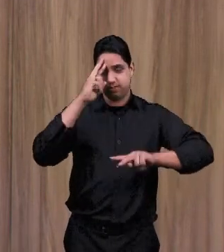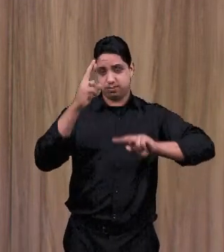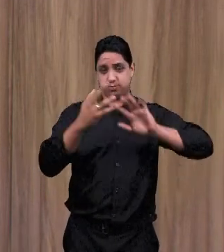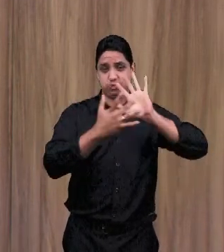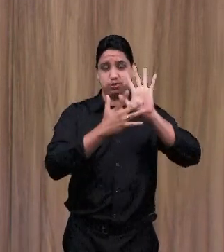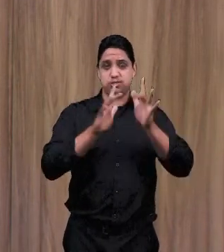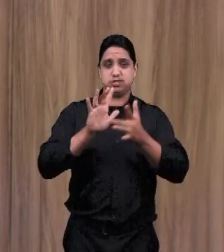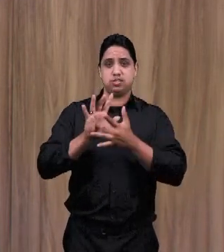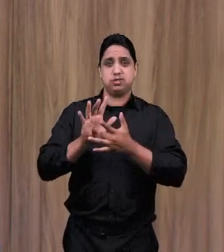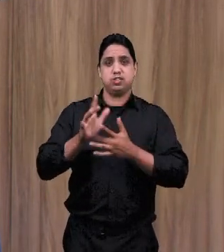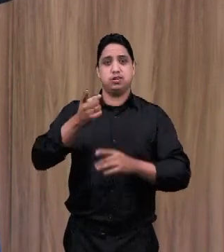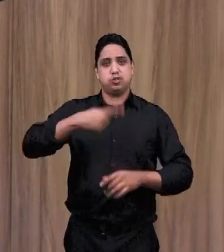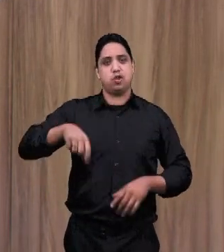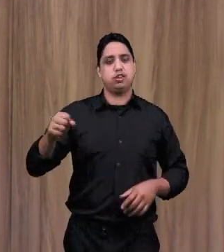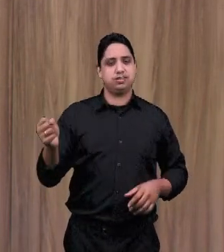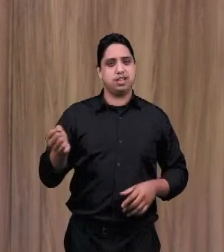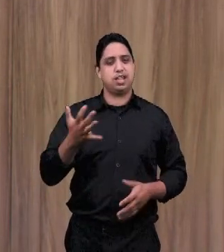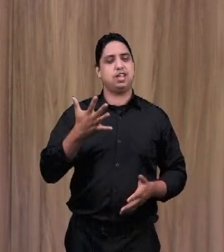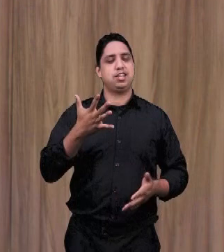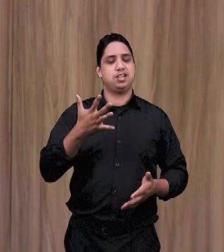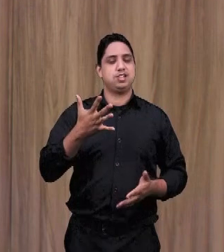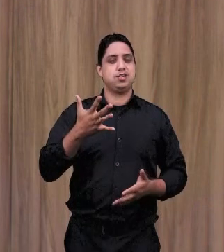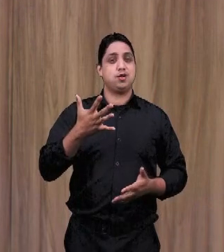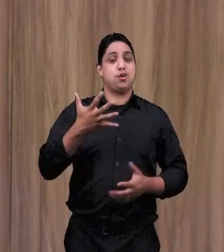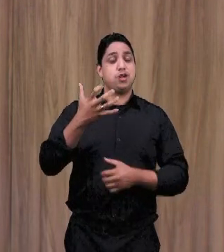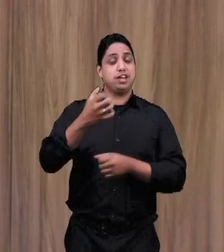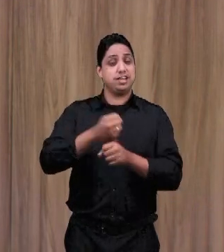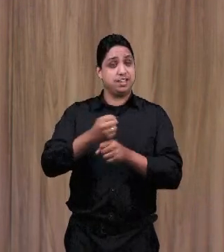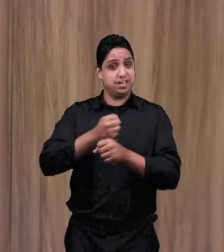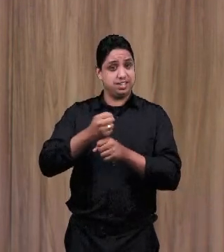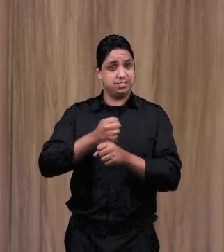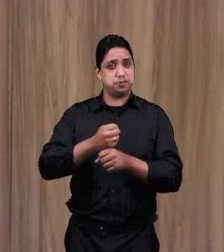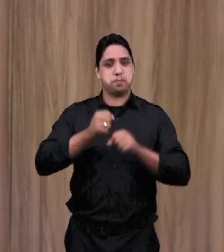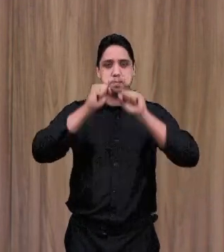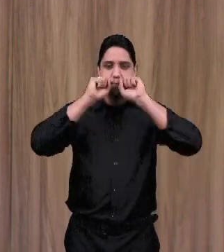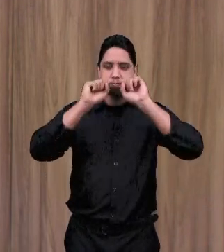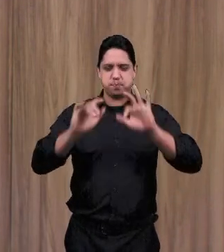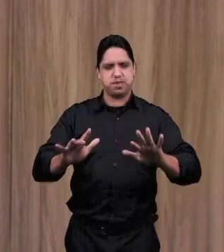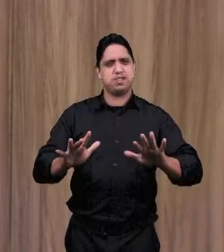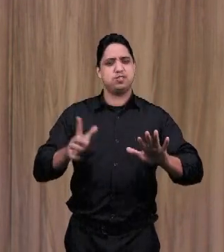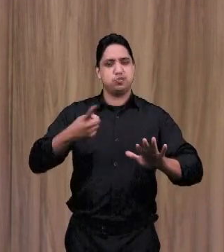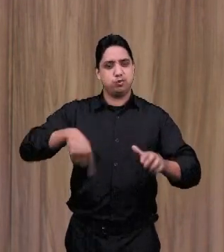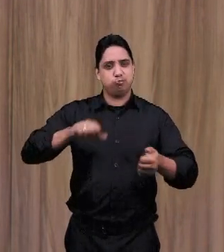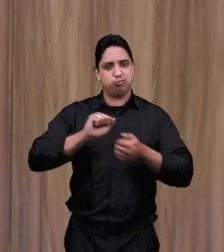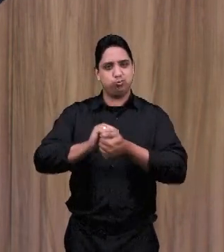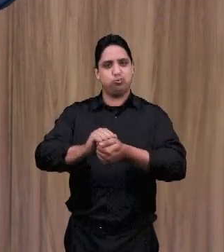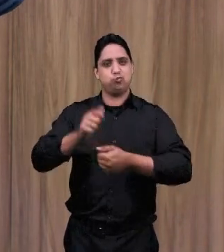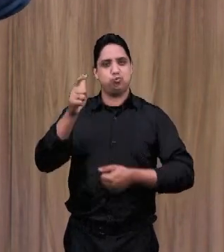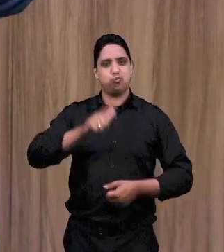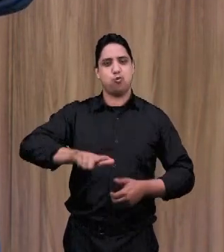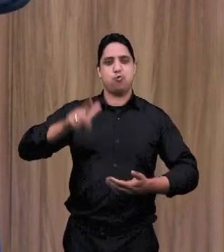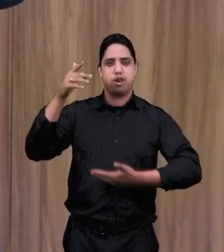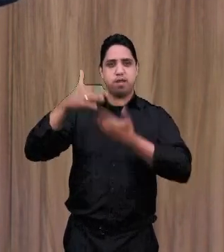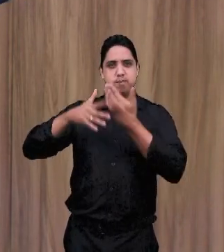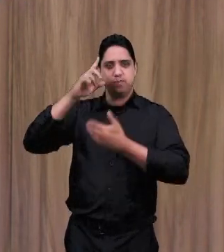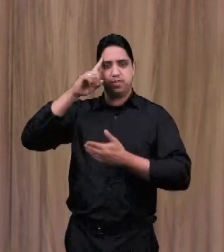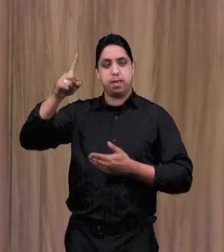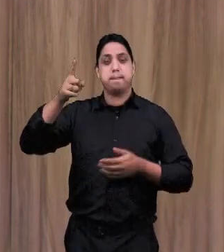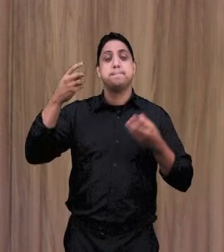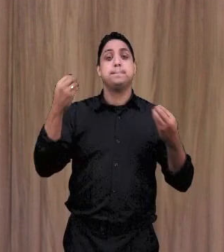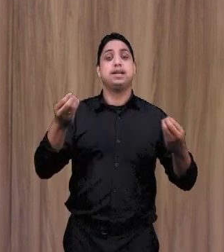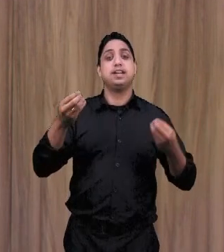sommes dans une nouvelle année. Quelle bénédiction! Ensemble à nouveau dans la présence du Seigneur pour apprendre des